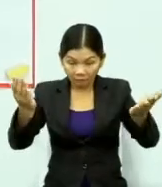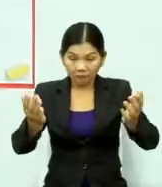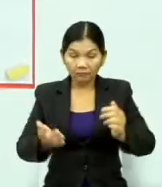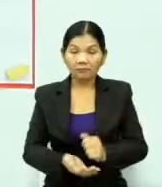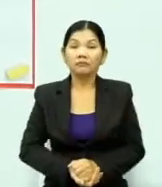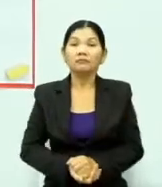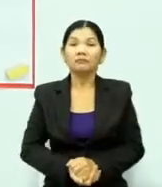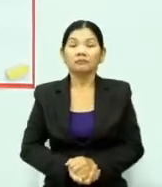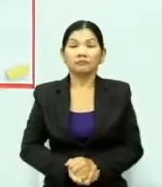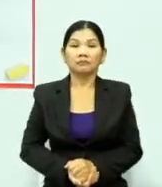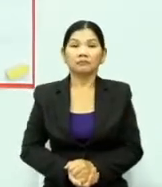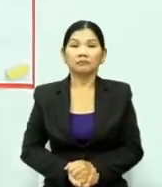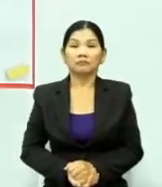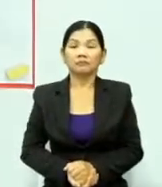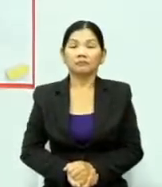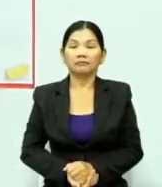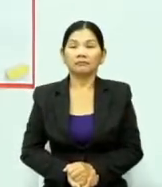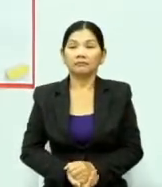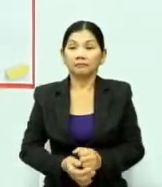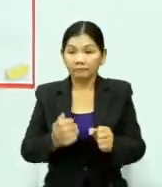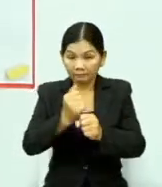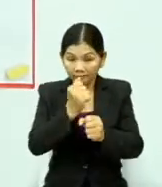phì càm xong mà nhớ con có thua ấy.